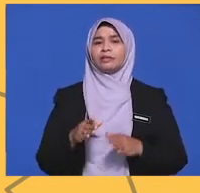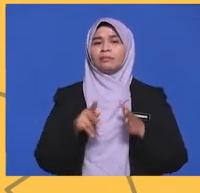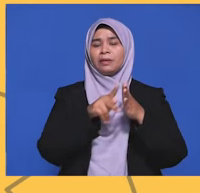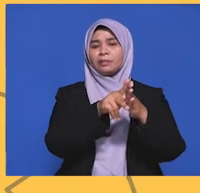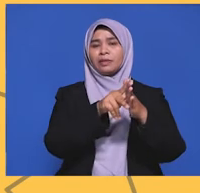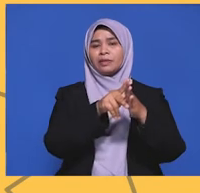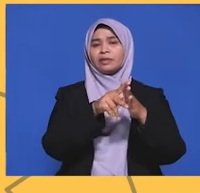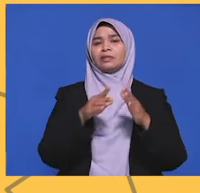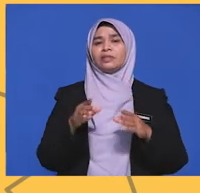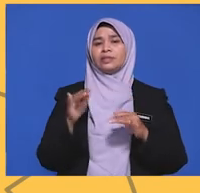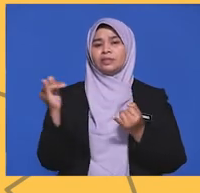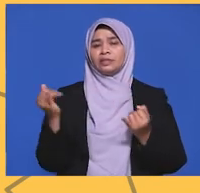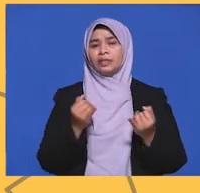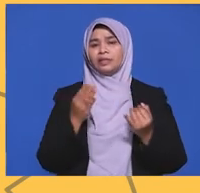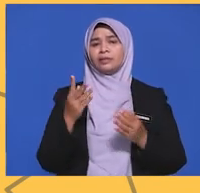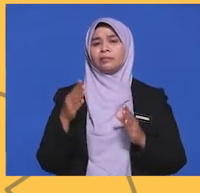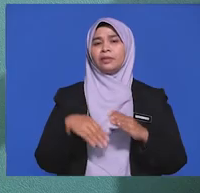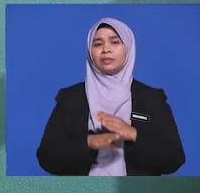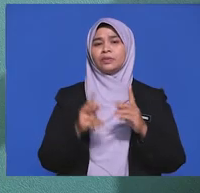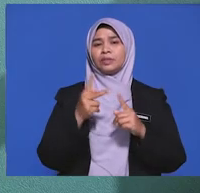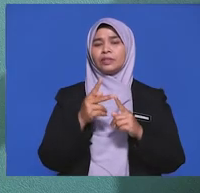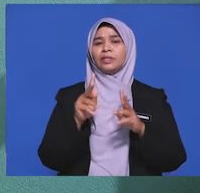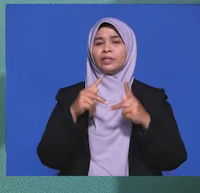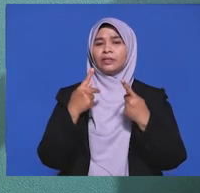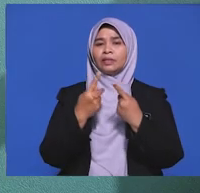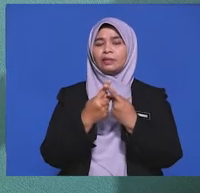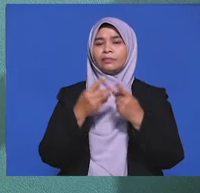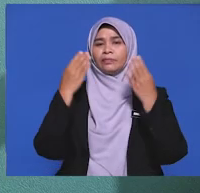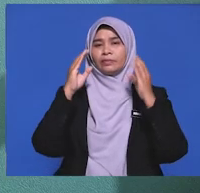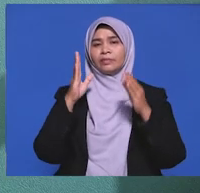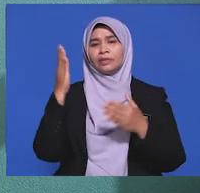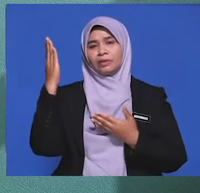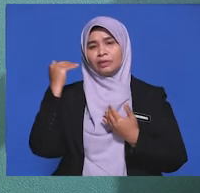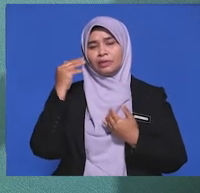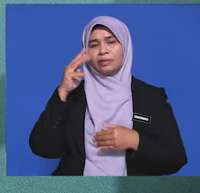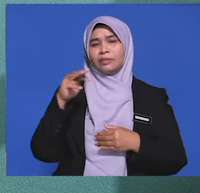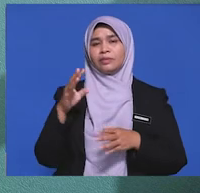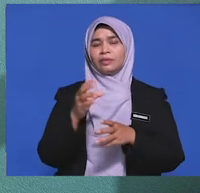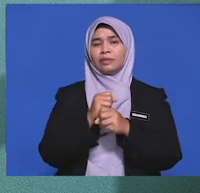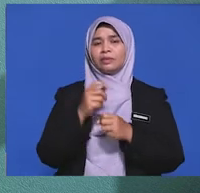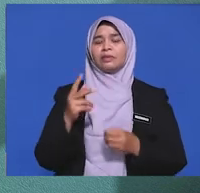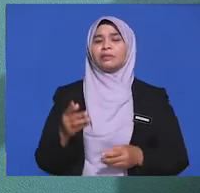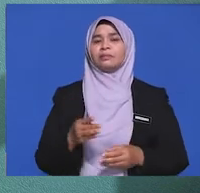kelas. Simbol tamat. Cikgu harap murid-murid dapat menguasai